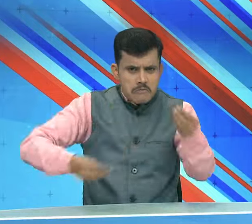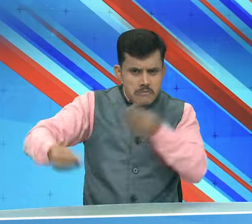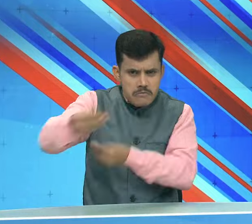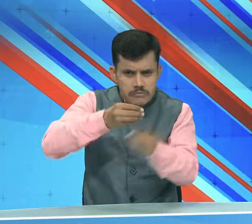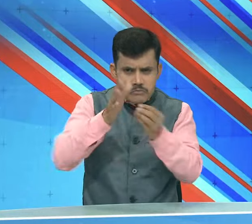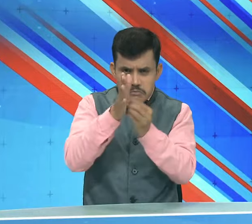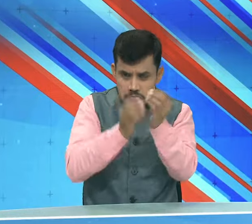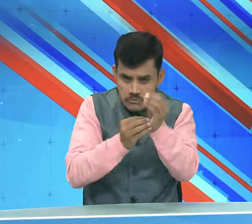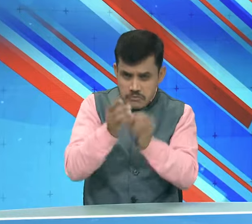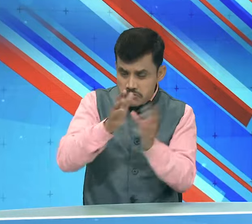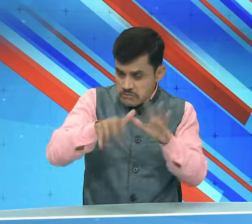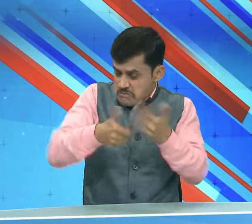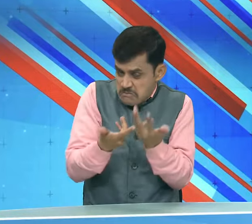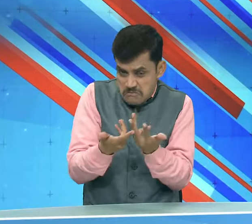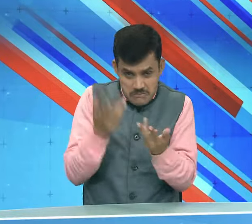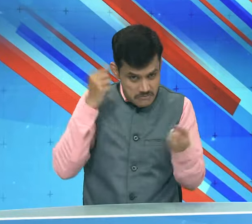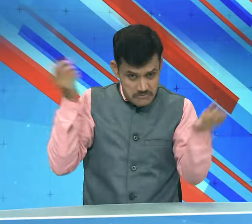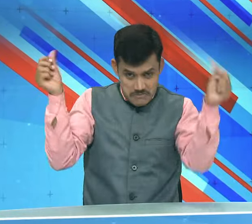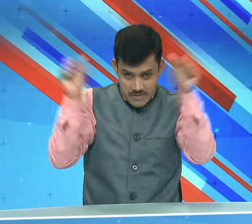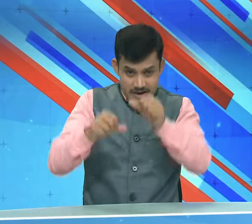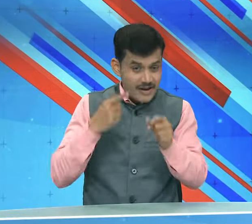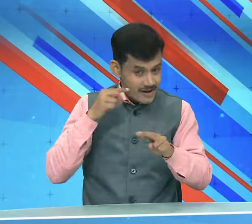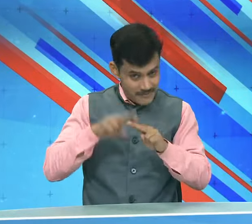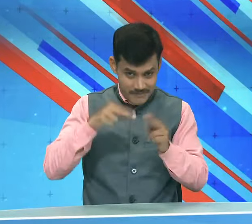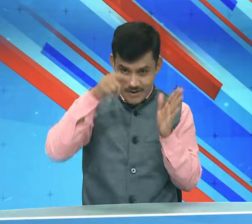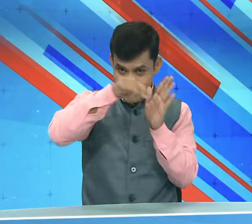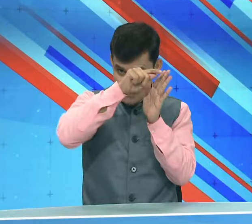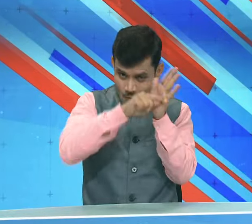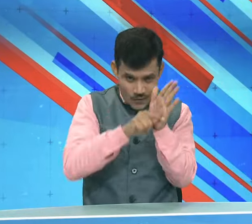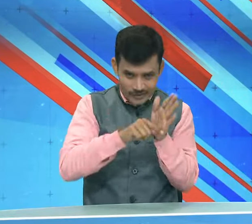घोटालेबाजों को, और कैसे ये पॉलिसी में अगर कोई गलती नहीं थी तो